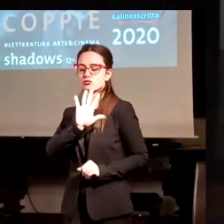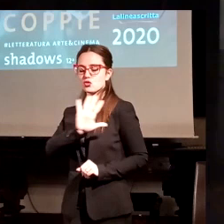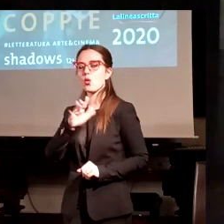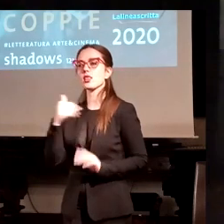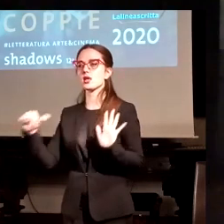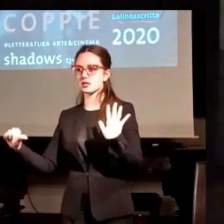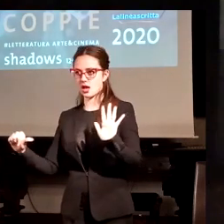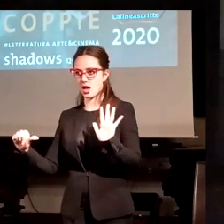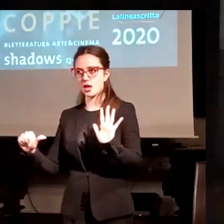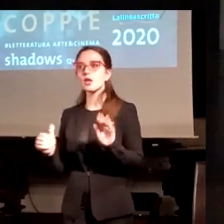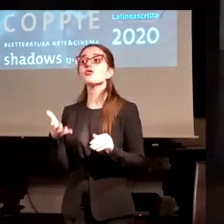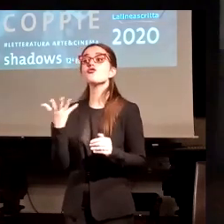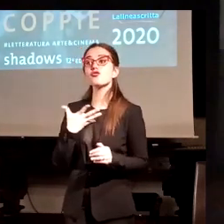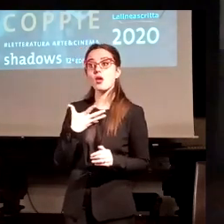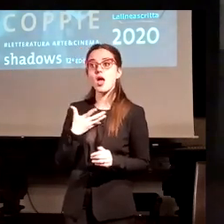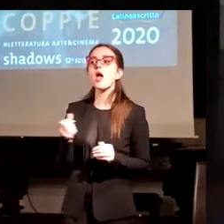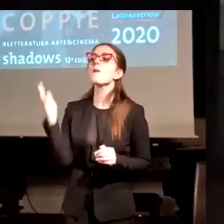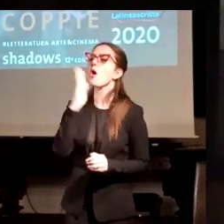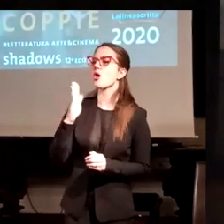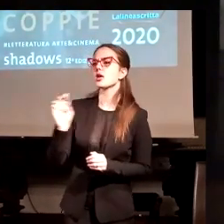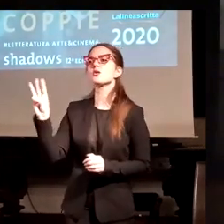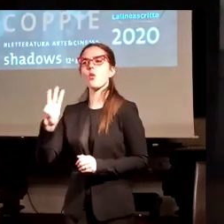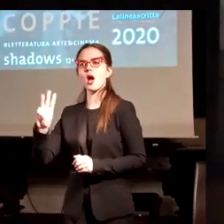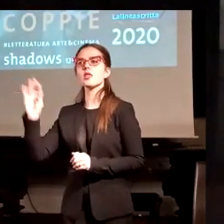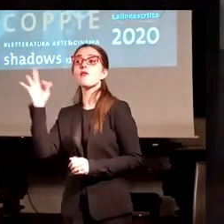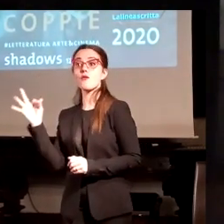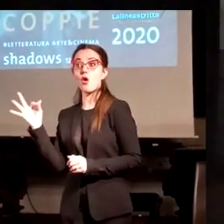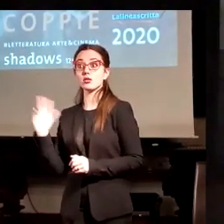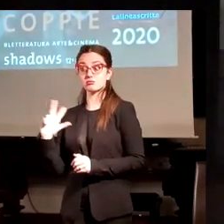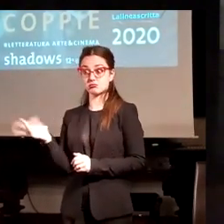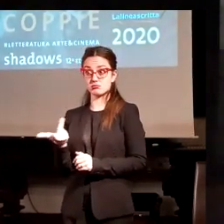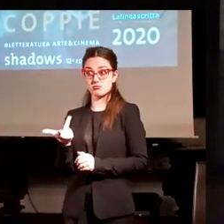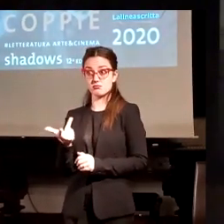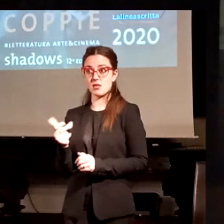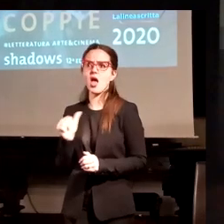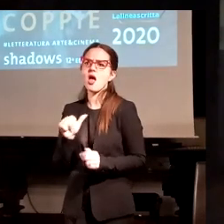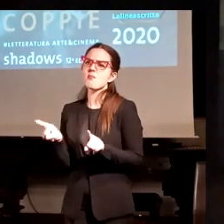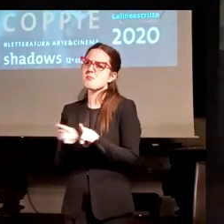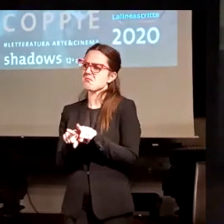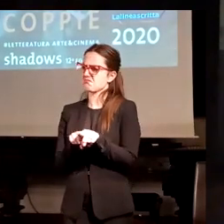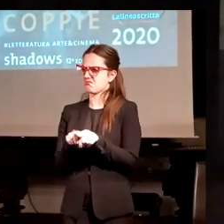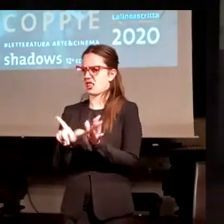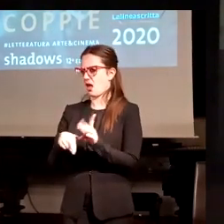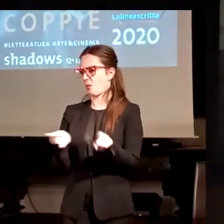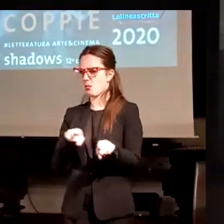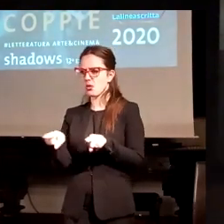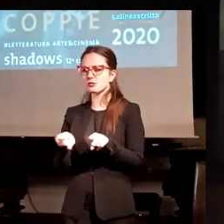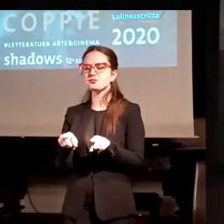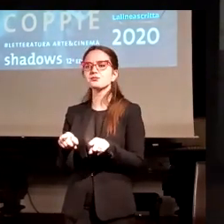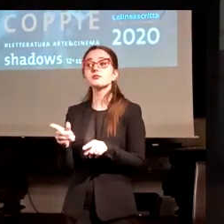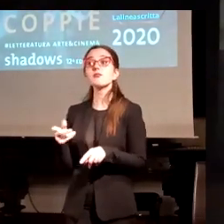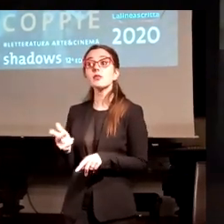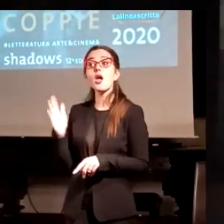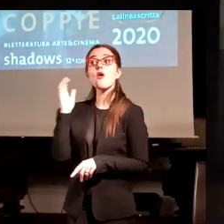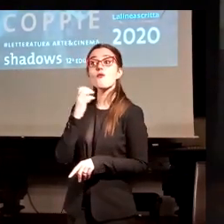borges wilde freud a distanza di pochi anni con tutti i temi che in qualche modo freud richiamerà e che